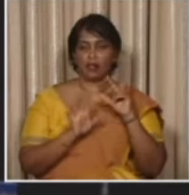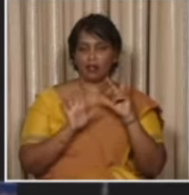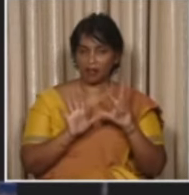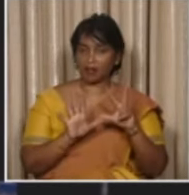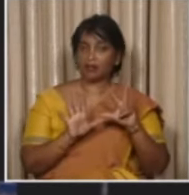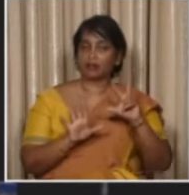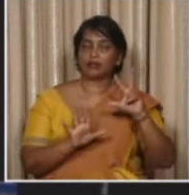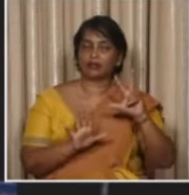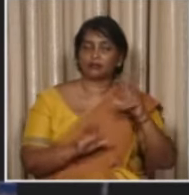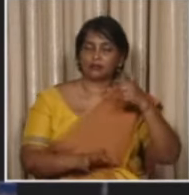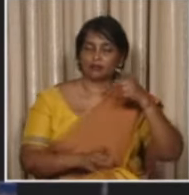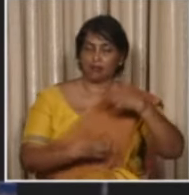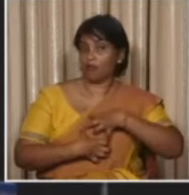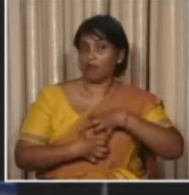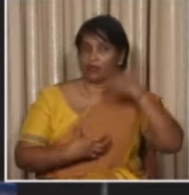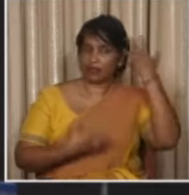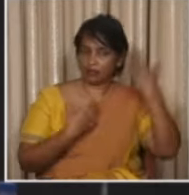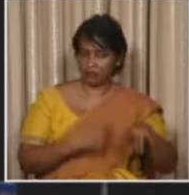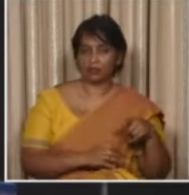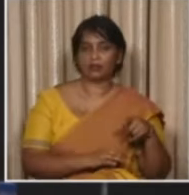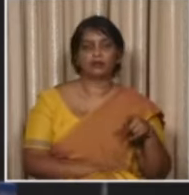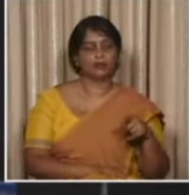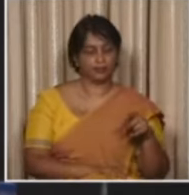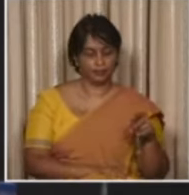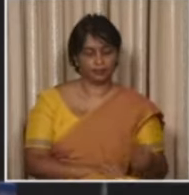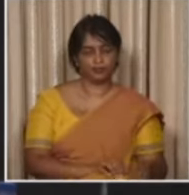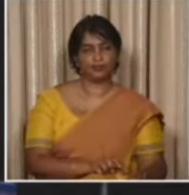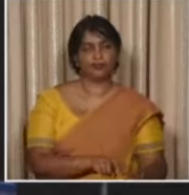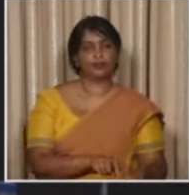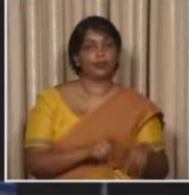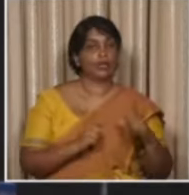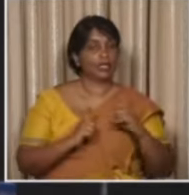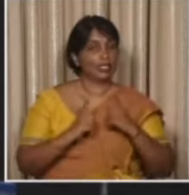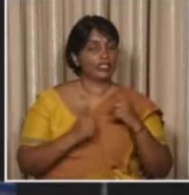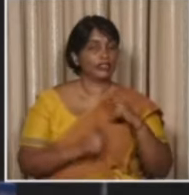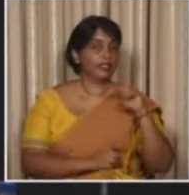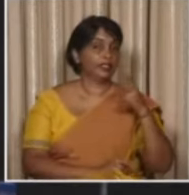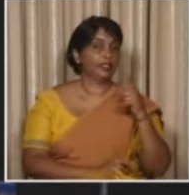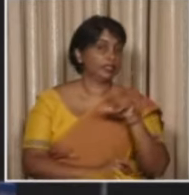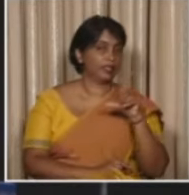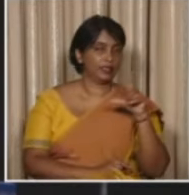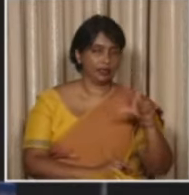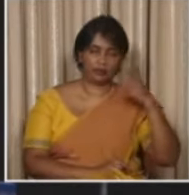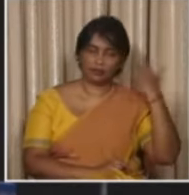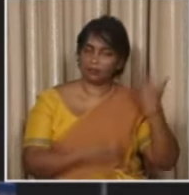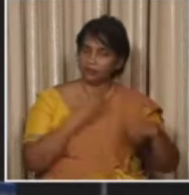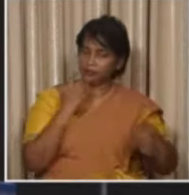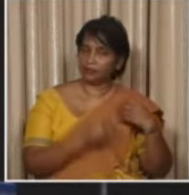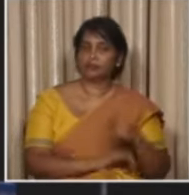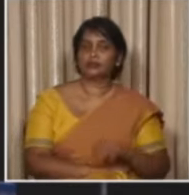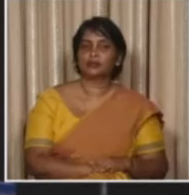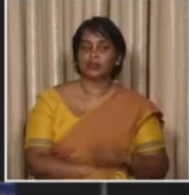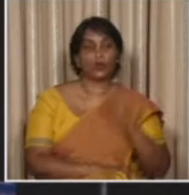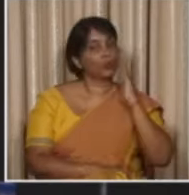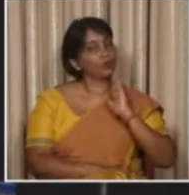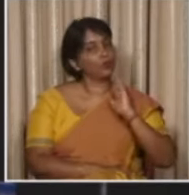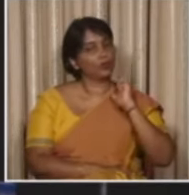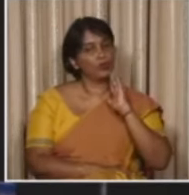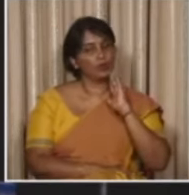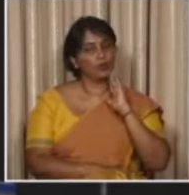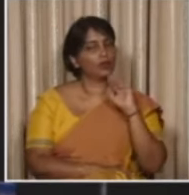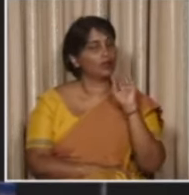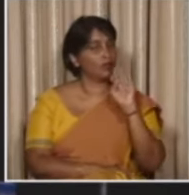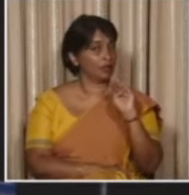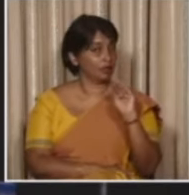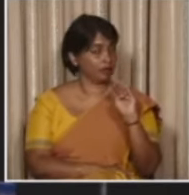മരുണ ഇവകേമ ജീവിത 277 അപ്പിട്ട് അഹിമിയുണ വിദേശികയാൻ 40